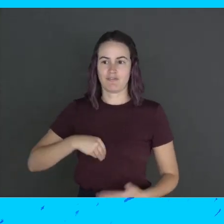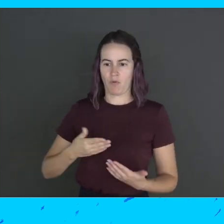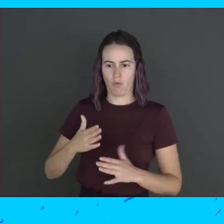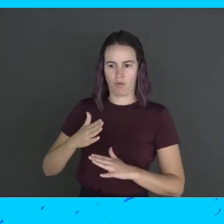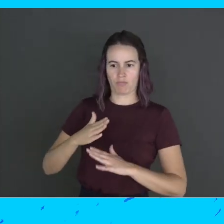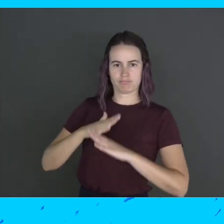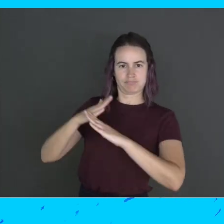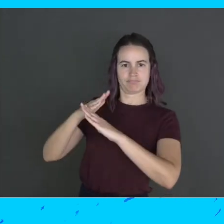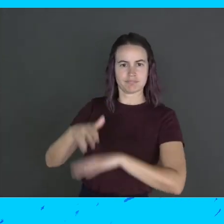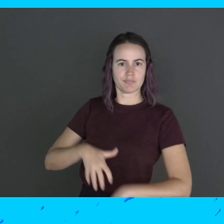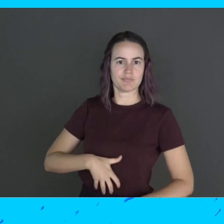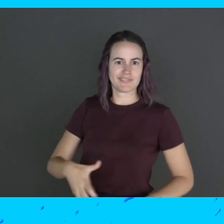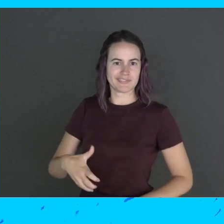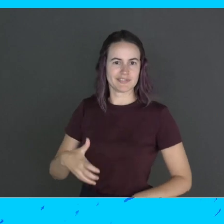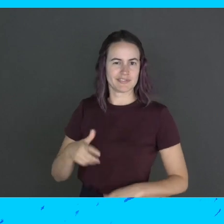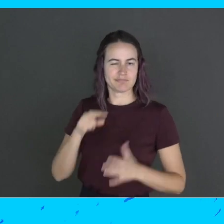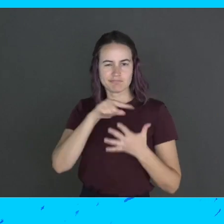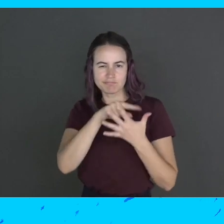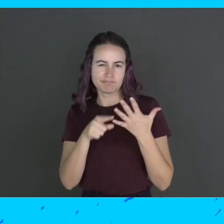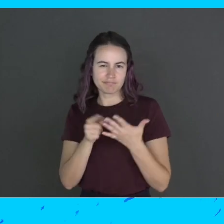présentateur, c'est Betsali de Good